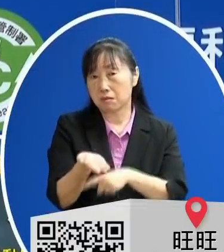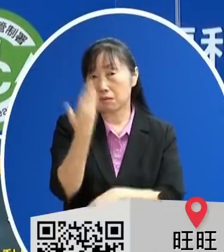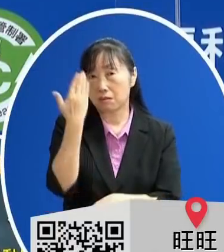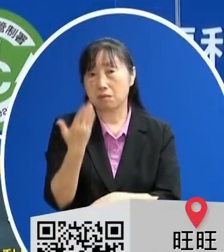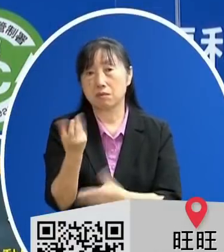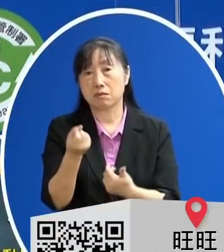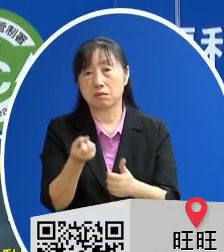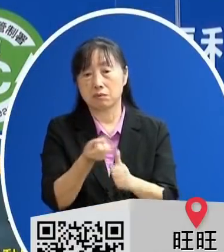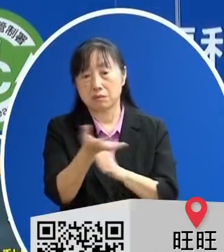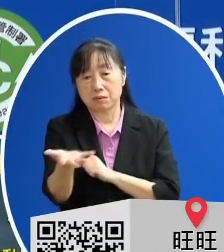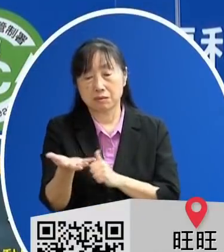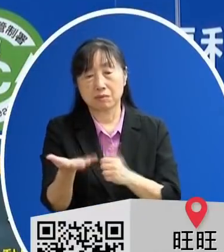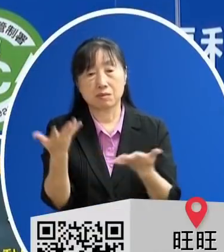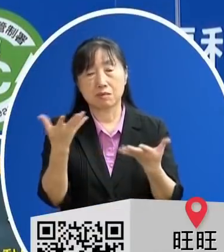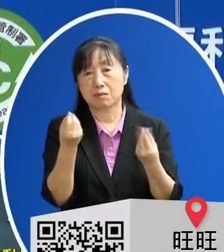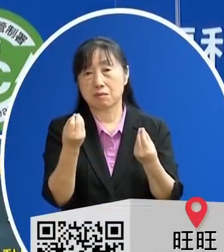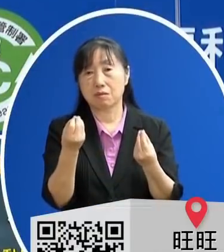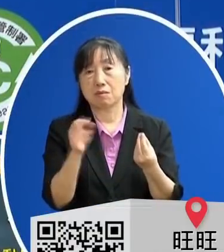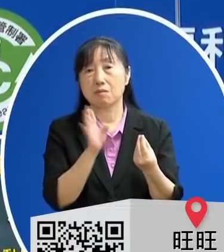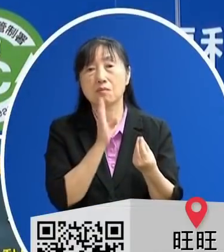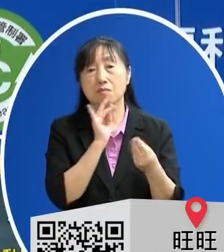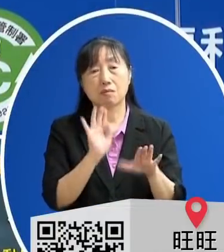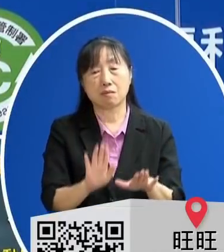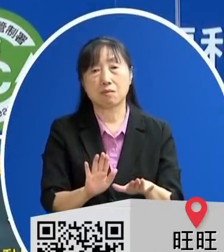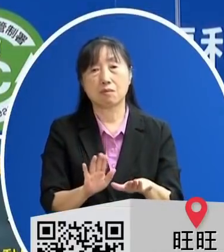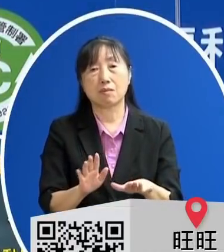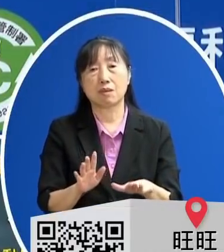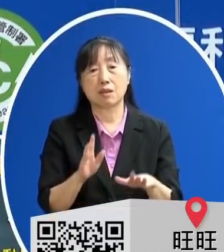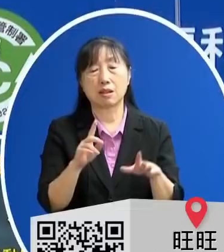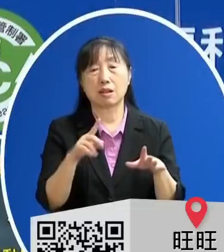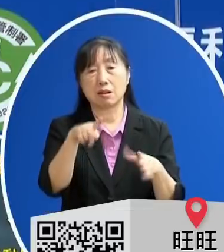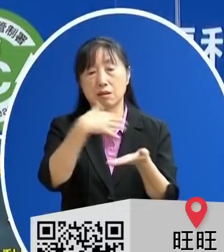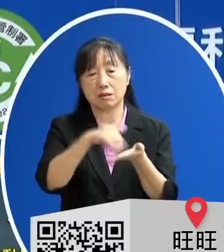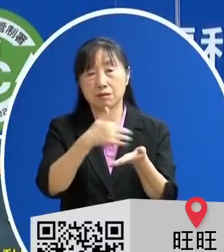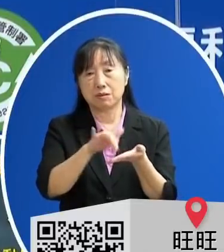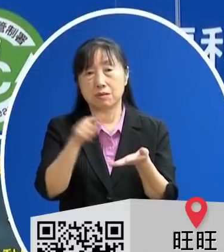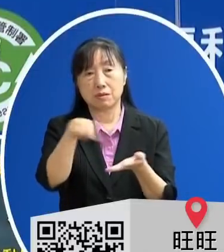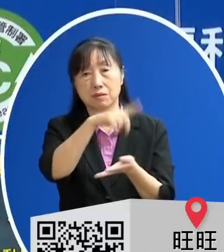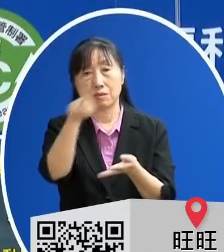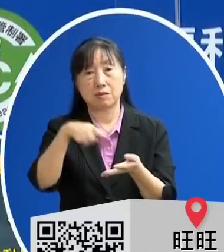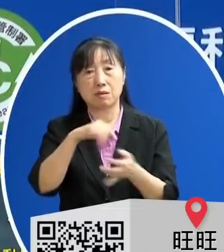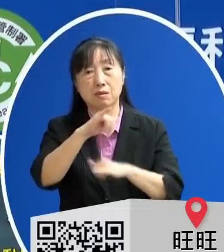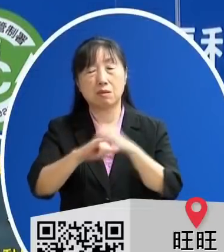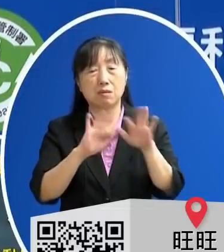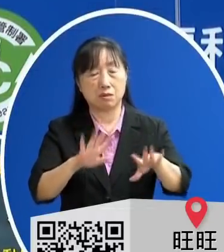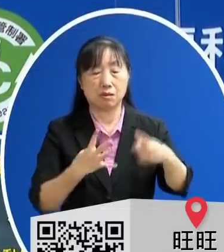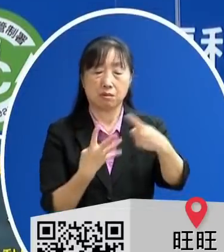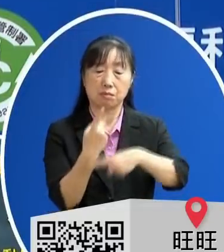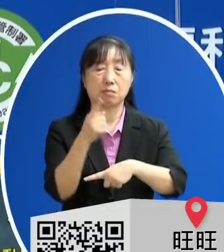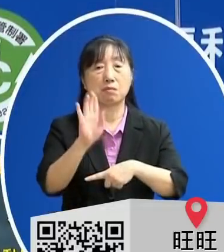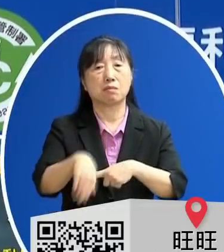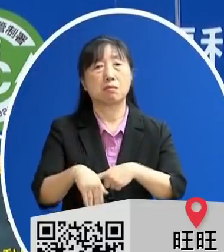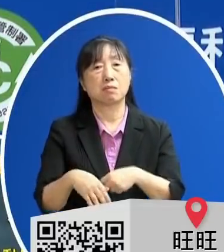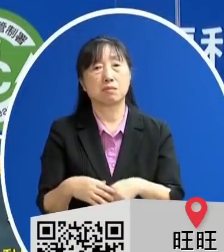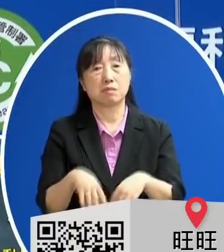没有传播链的。好，那现在哈，大致从现在算起来，大概都不足1/4了。如果依